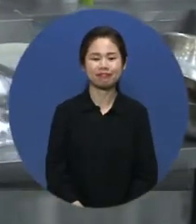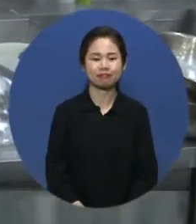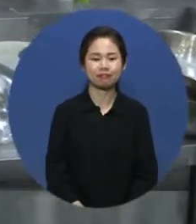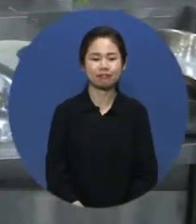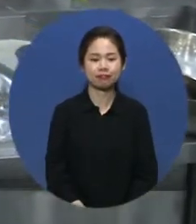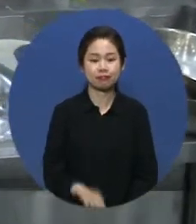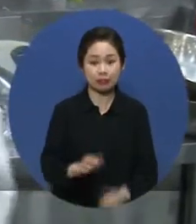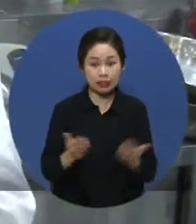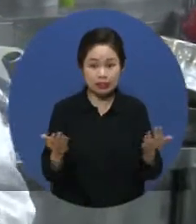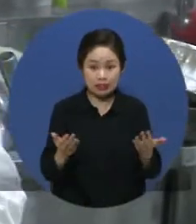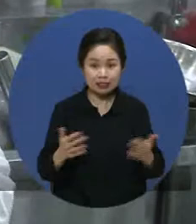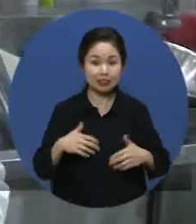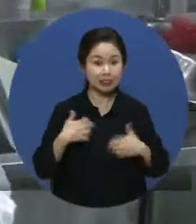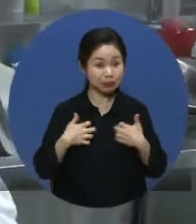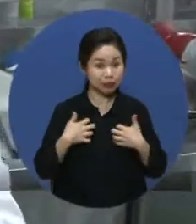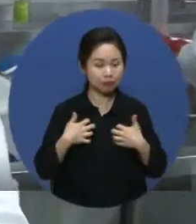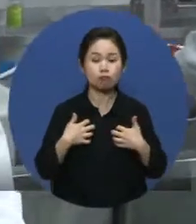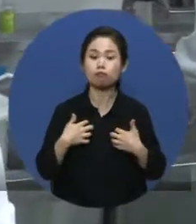일하시는 게 재밌어요?